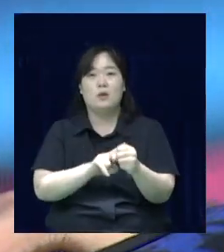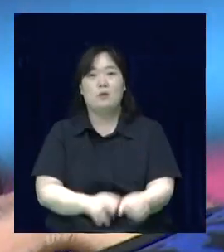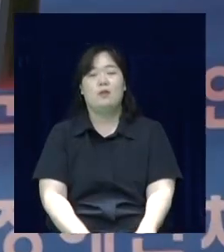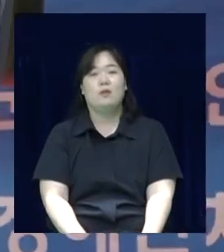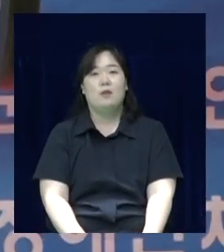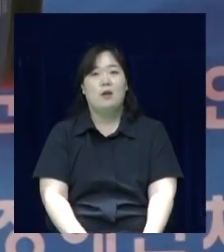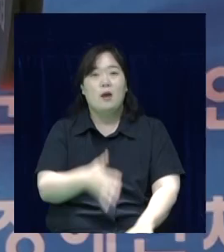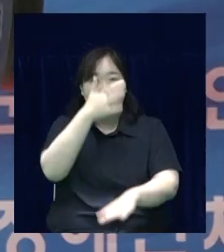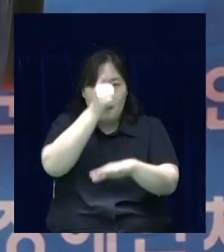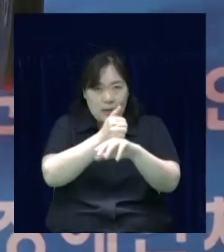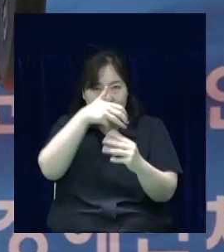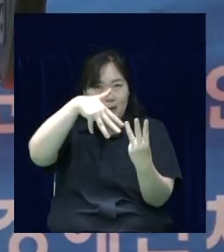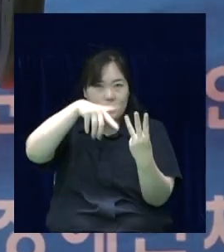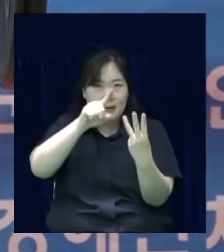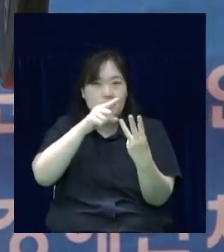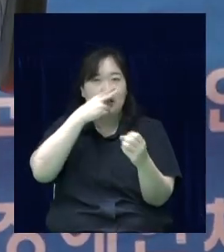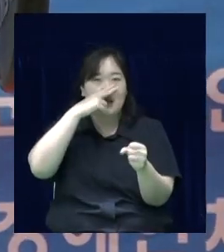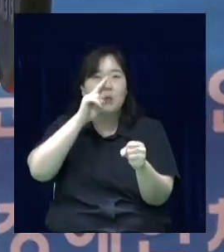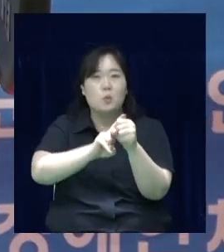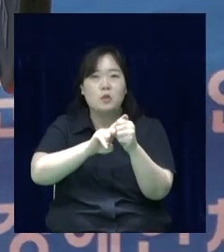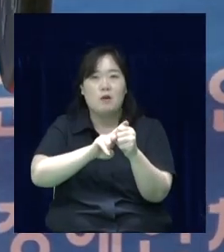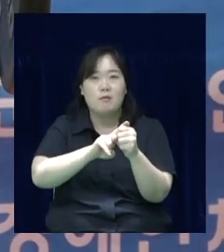마지막 3차 시도 이어가겠습니다.